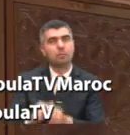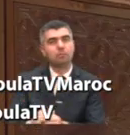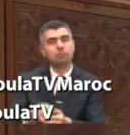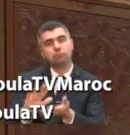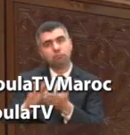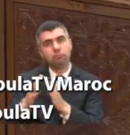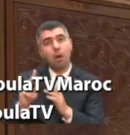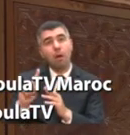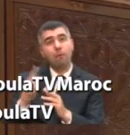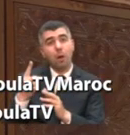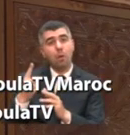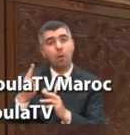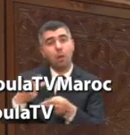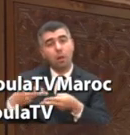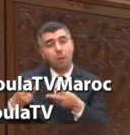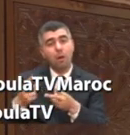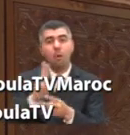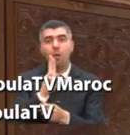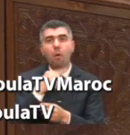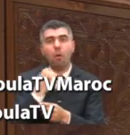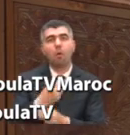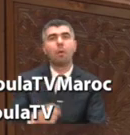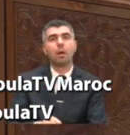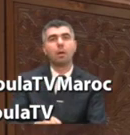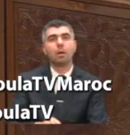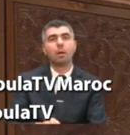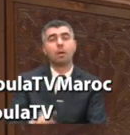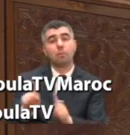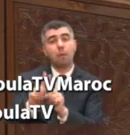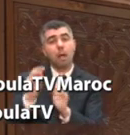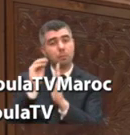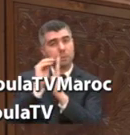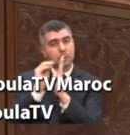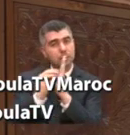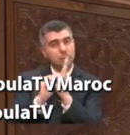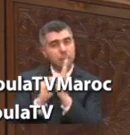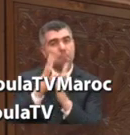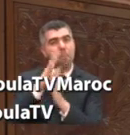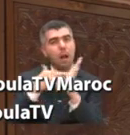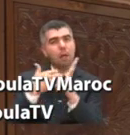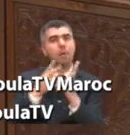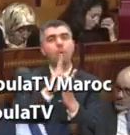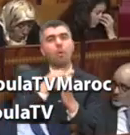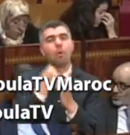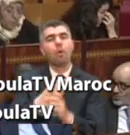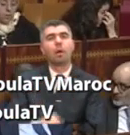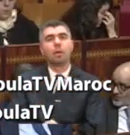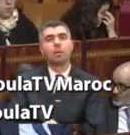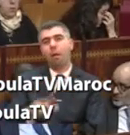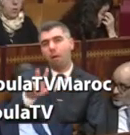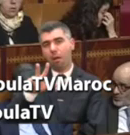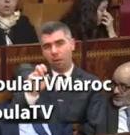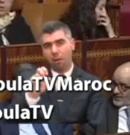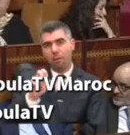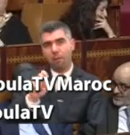البداية الحكومة السابقة، والذي تضمنه كذلك البرنامج الحكومي. نعلم جيدا دور